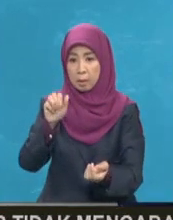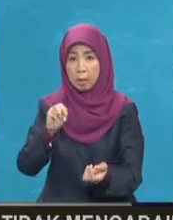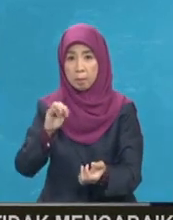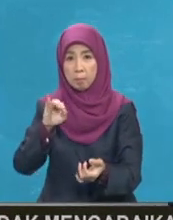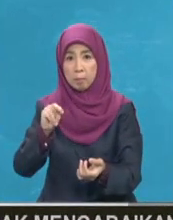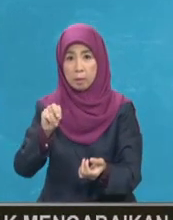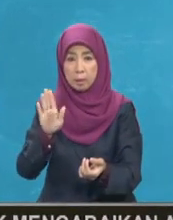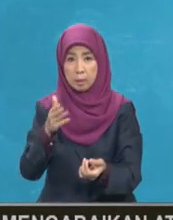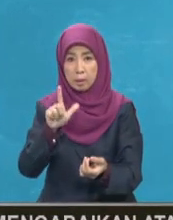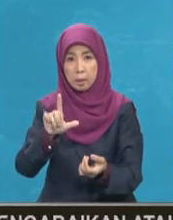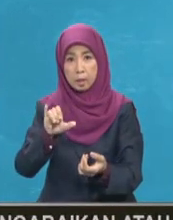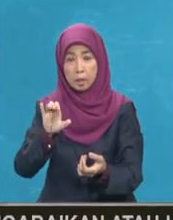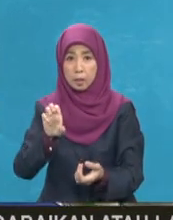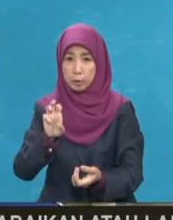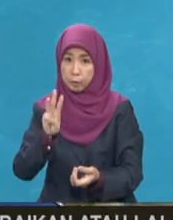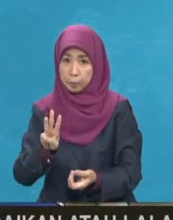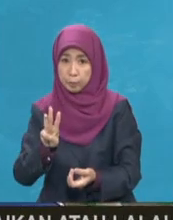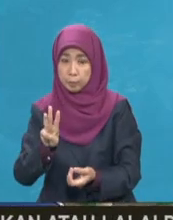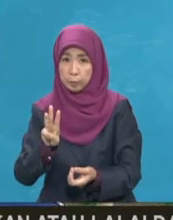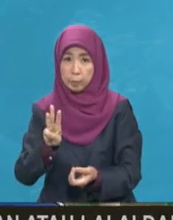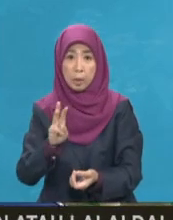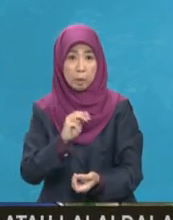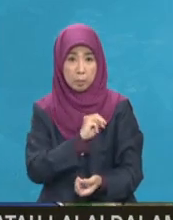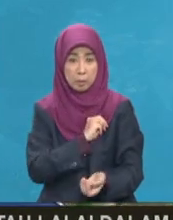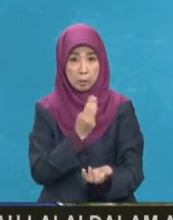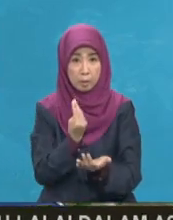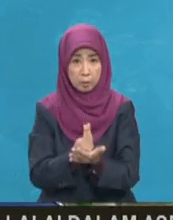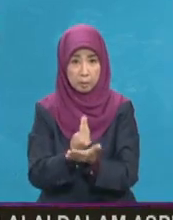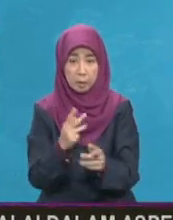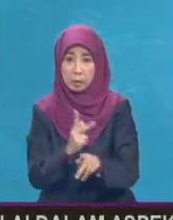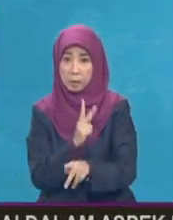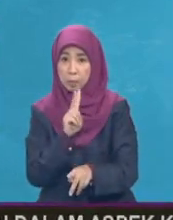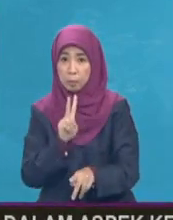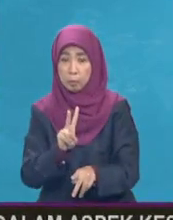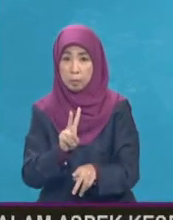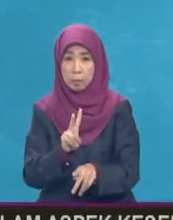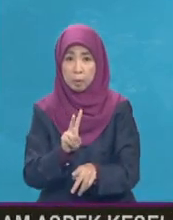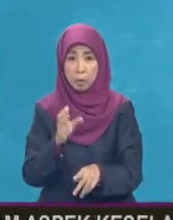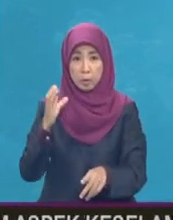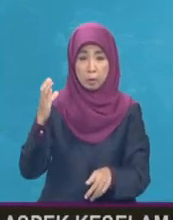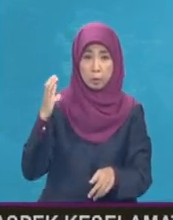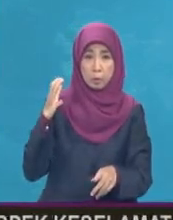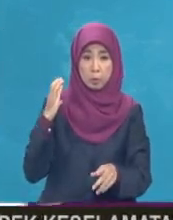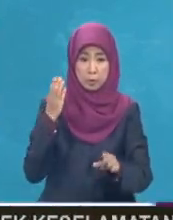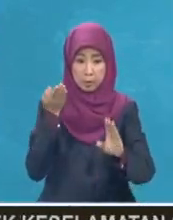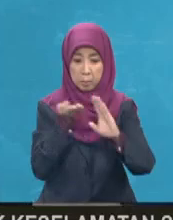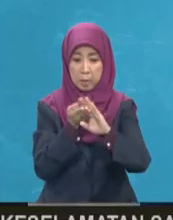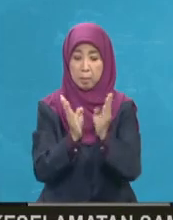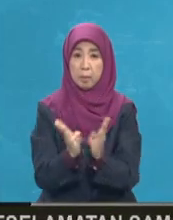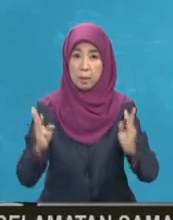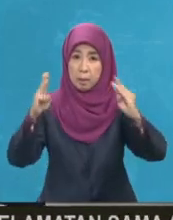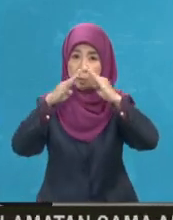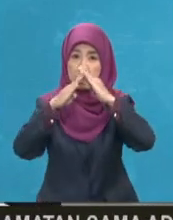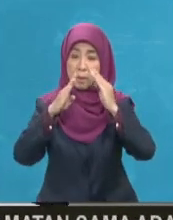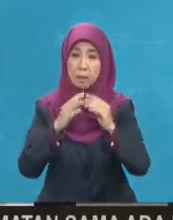menteri di jabatan Perdana Menteri dan menteri keuangan dan ekonomi kedua selaku pengurus Ibi bidan anak-anak